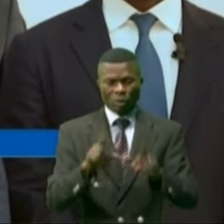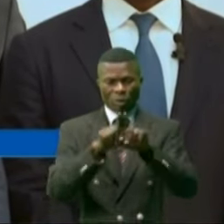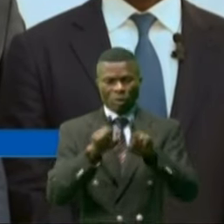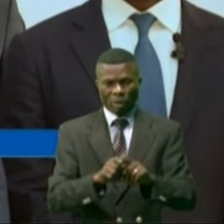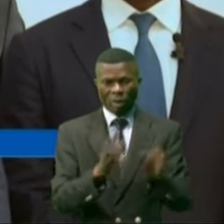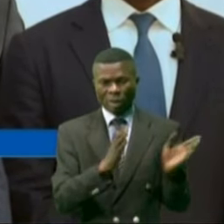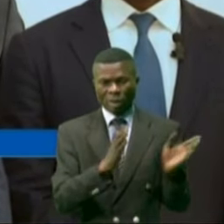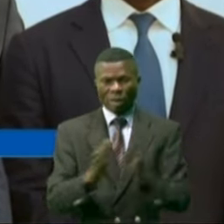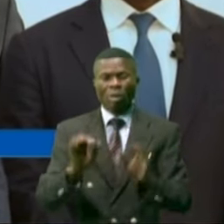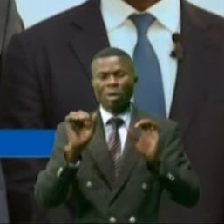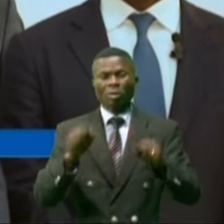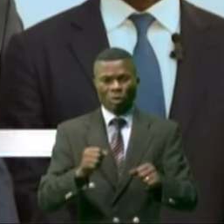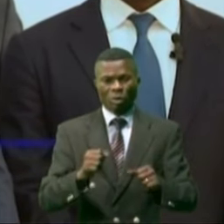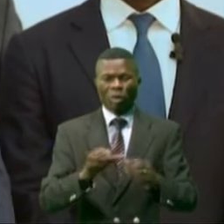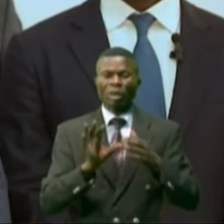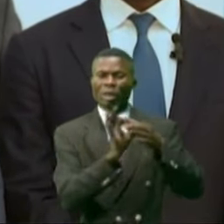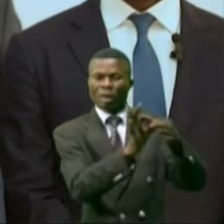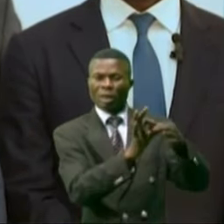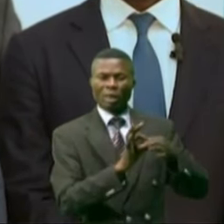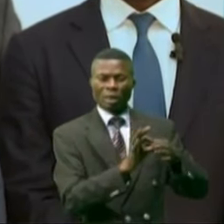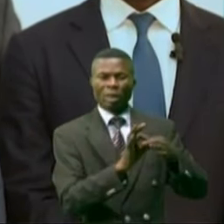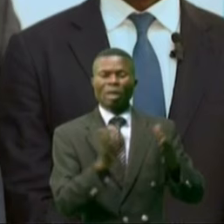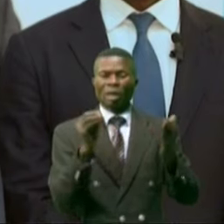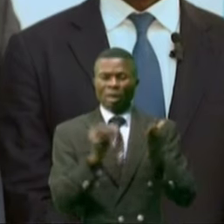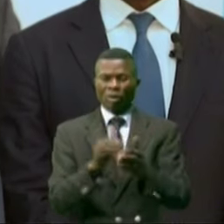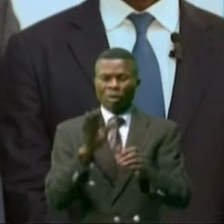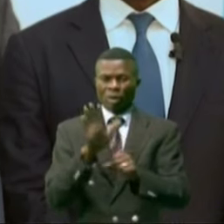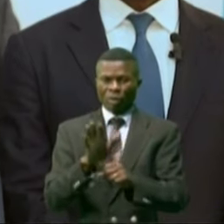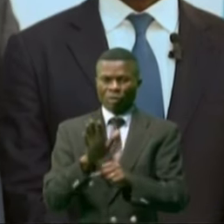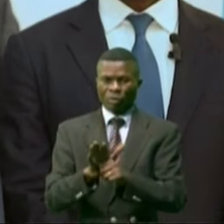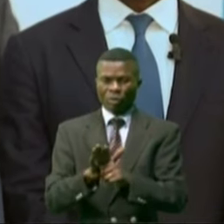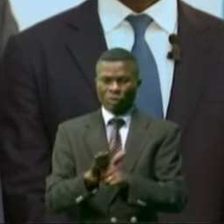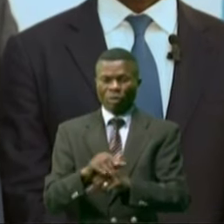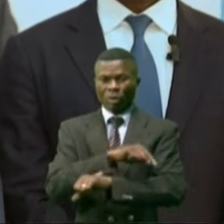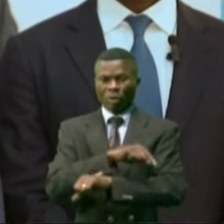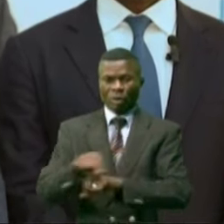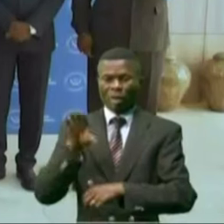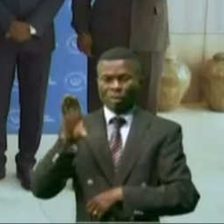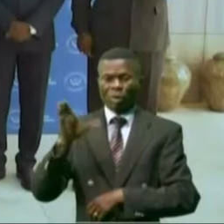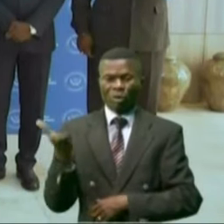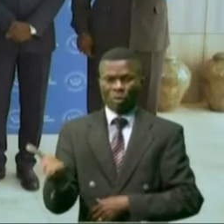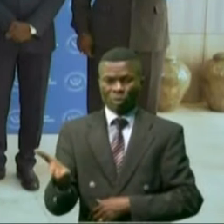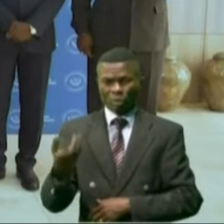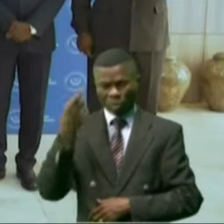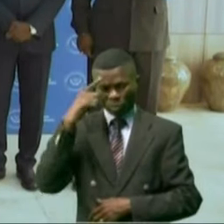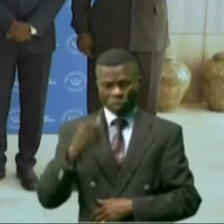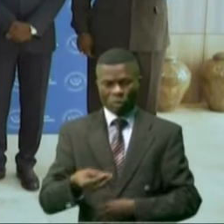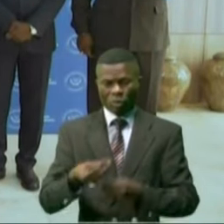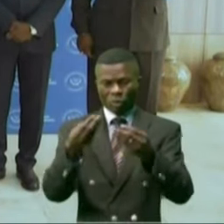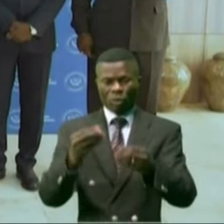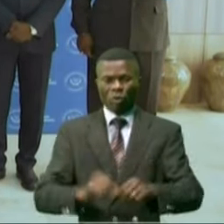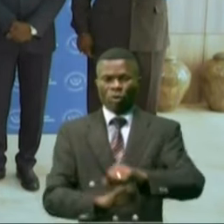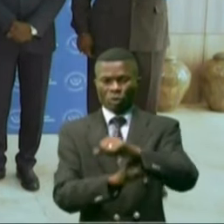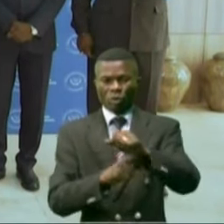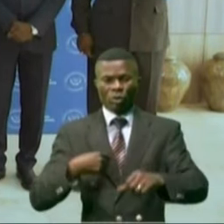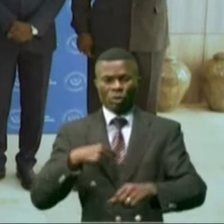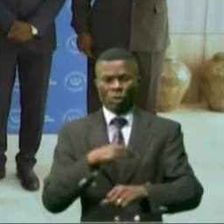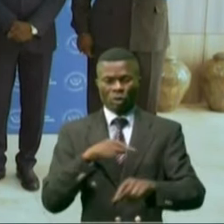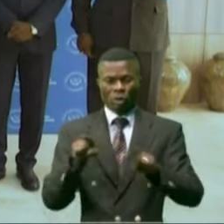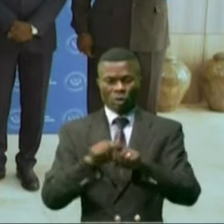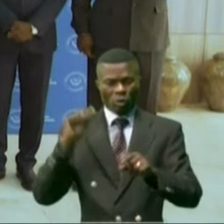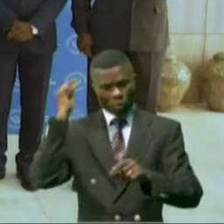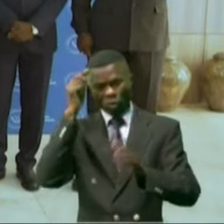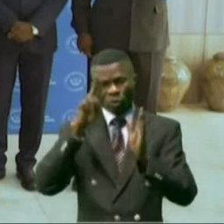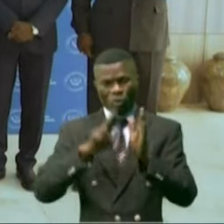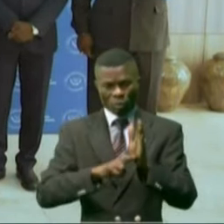des possibilités de collaborer encore avec ces institutions bancaires pour apporter notre concours en tant que gouvernement